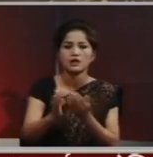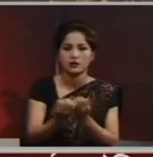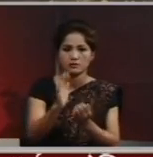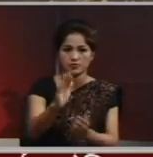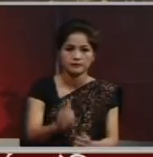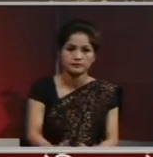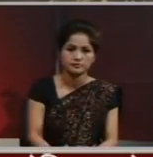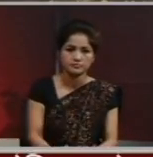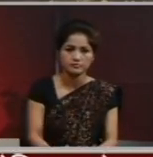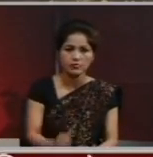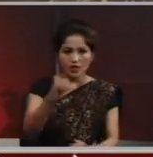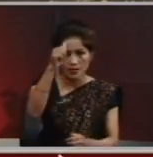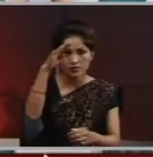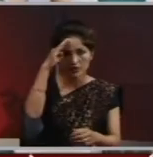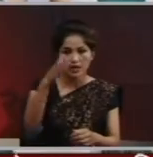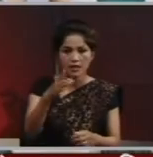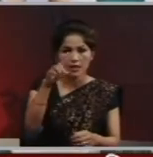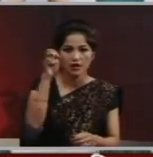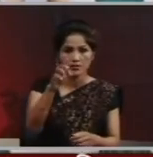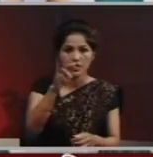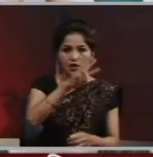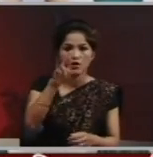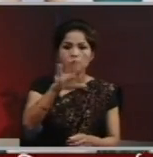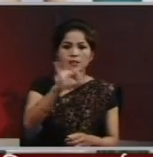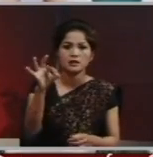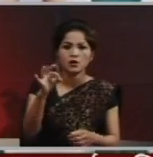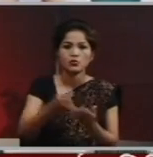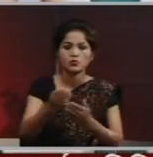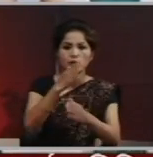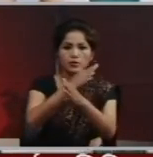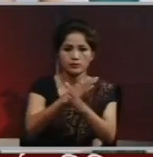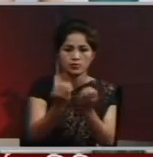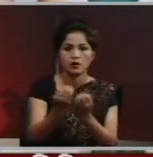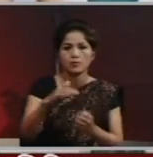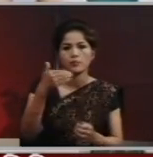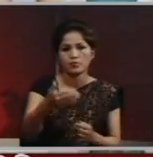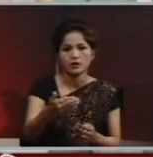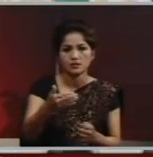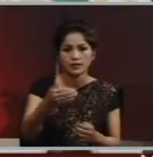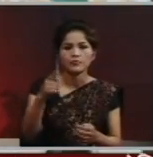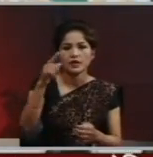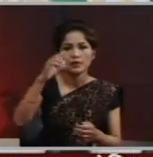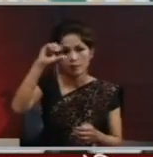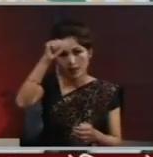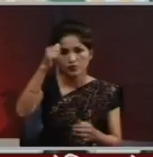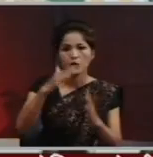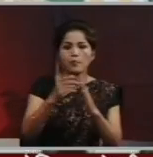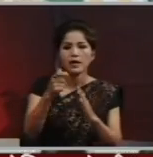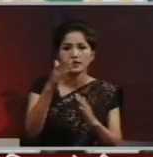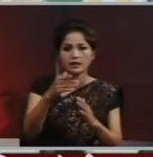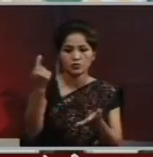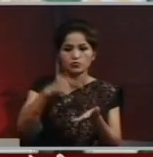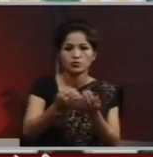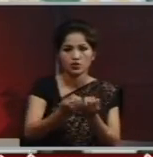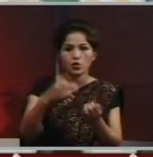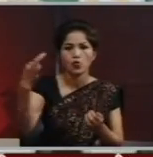छ। भारत सरकारले 1000 र 500 को नोटमा प्रतिबन्ध लगाएपछि रिजर्भ ब्याङ्क अफ इन्डियाले जारी